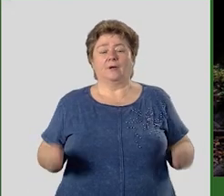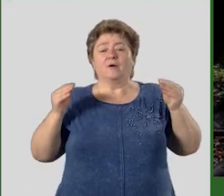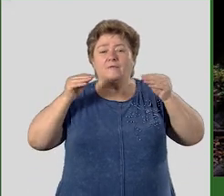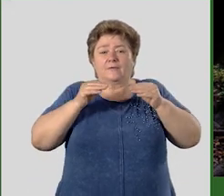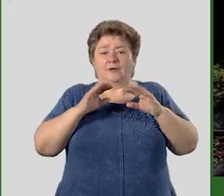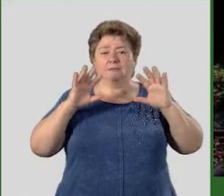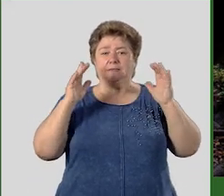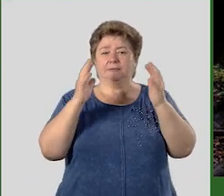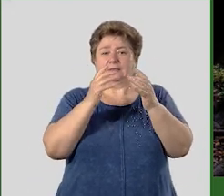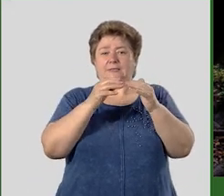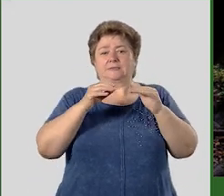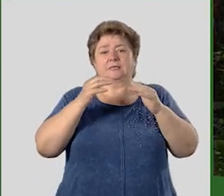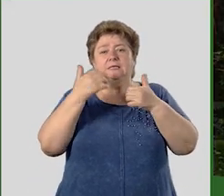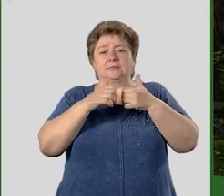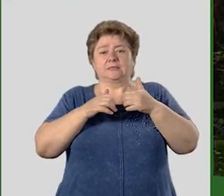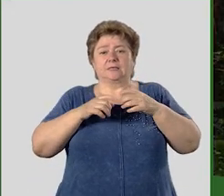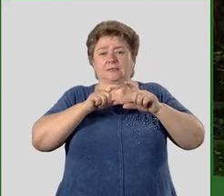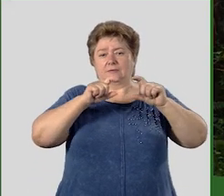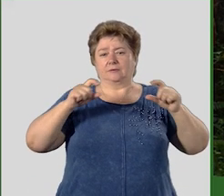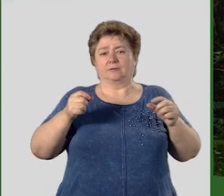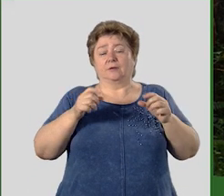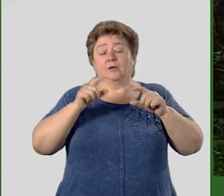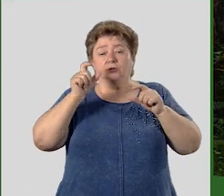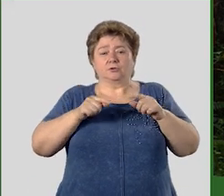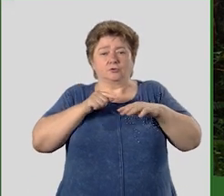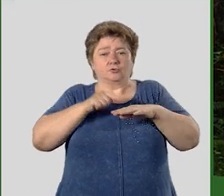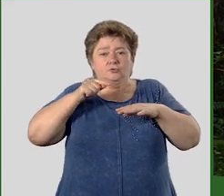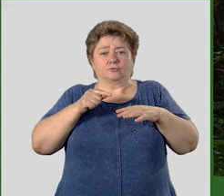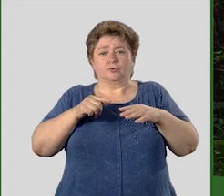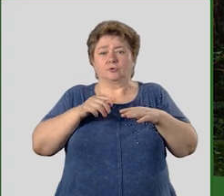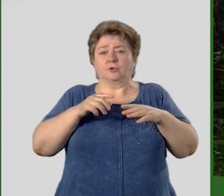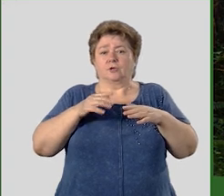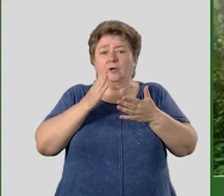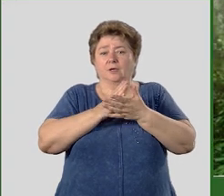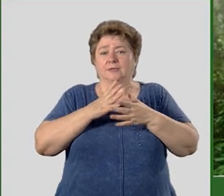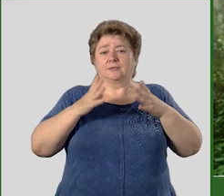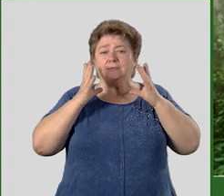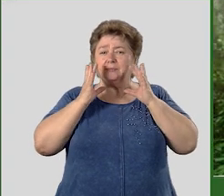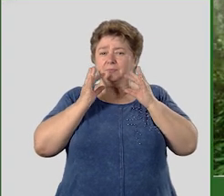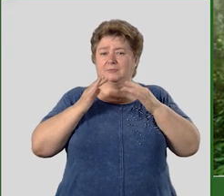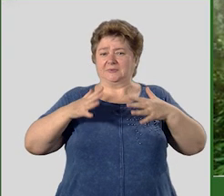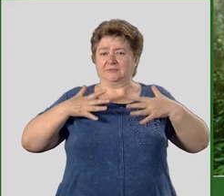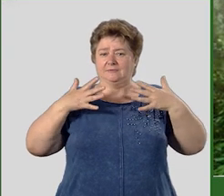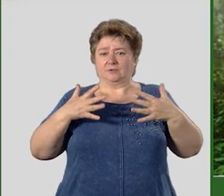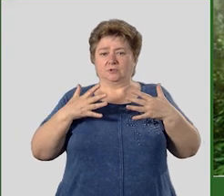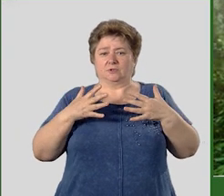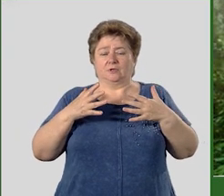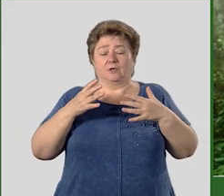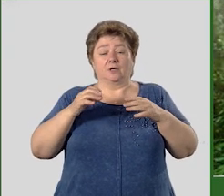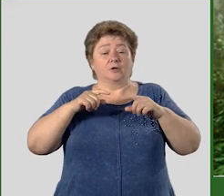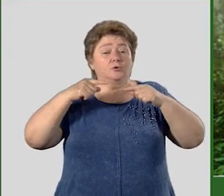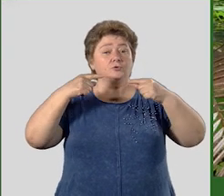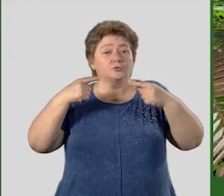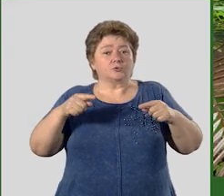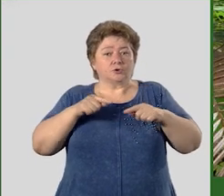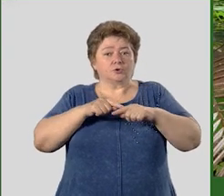Входя в лес средней полосы, человек обычно испытывает ощущение прохлады и свежести.